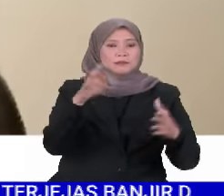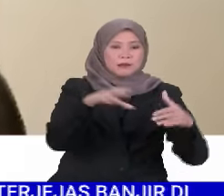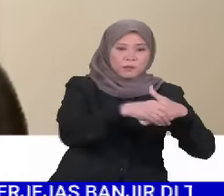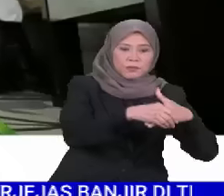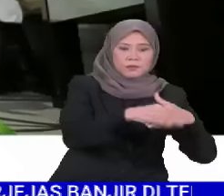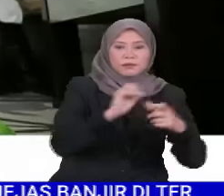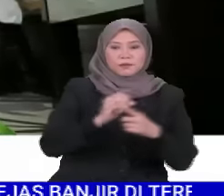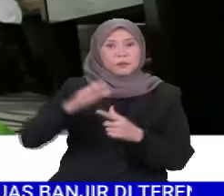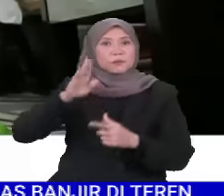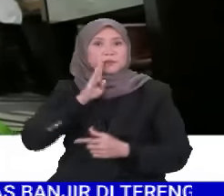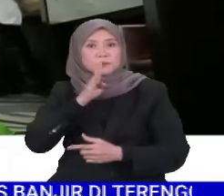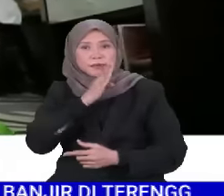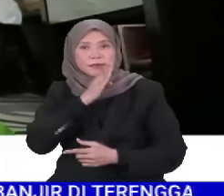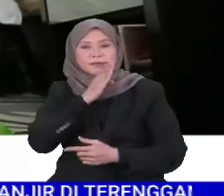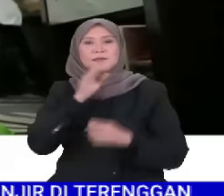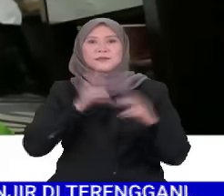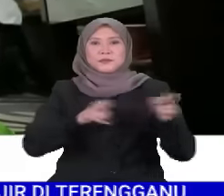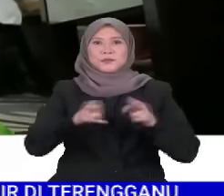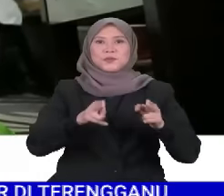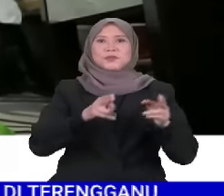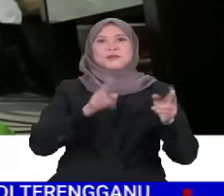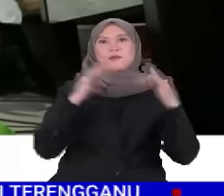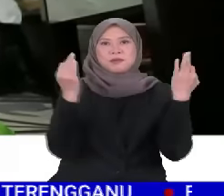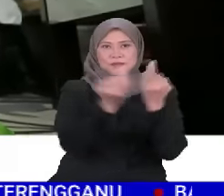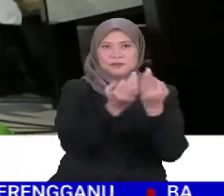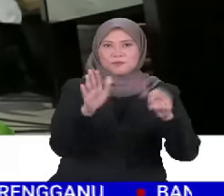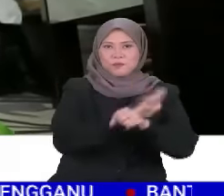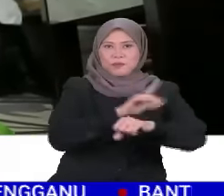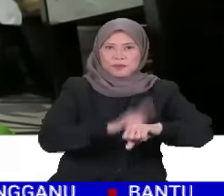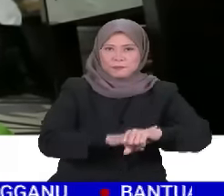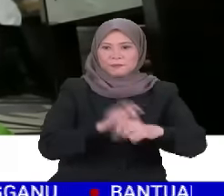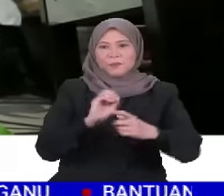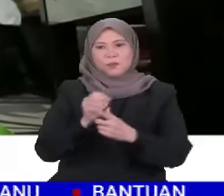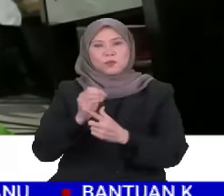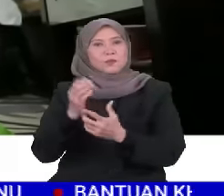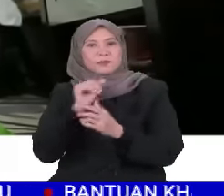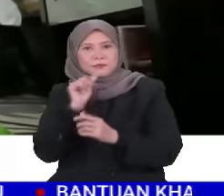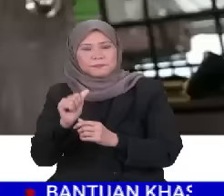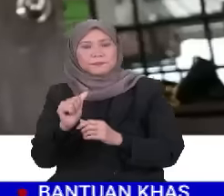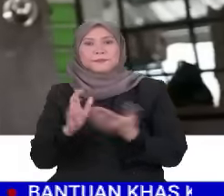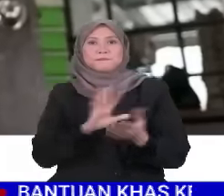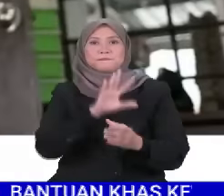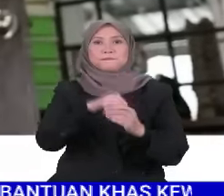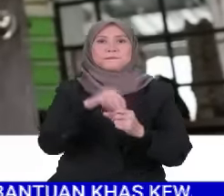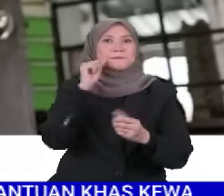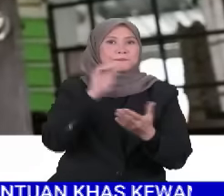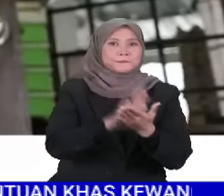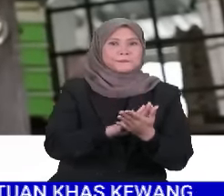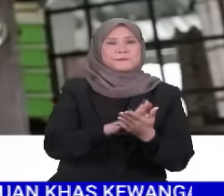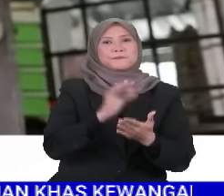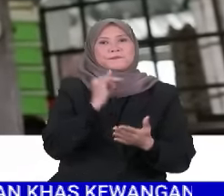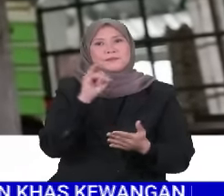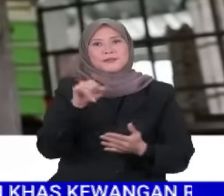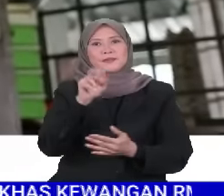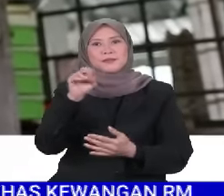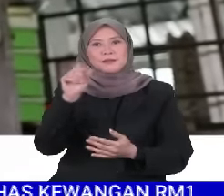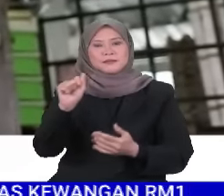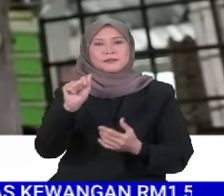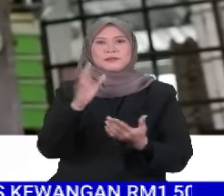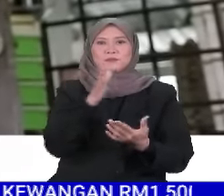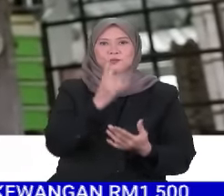berkahin atau belum Dan menguruskan rumah tangga sepenuh masse atau tidak merangkumi istri janda atau Palu